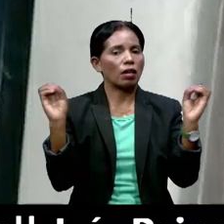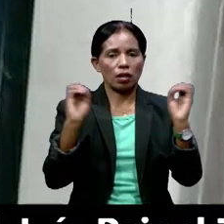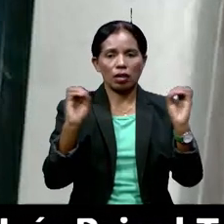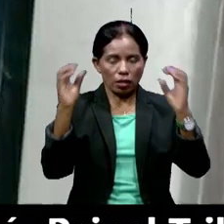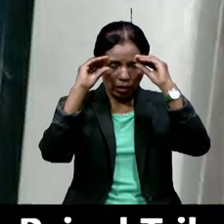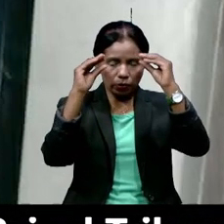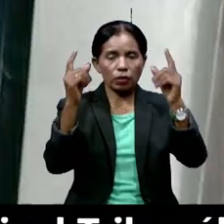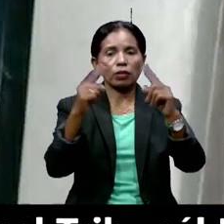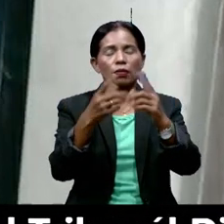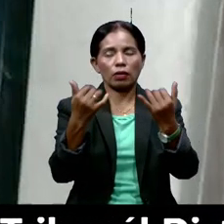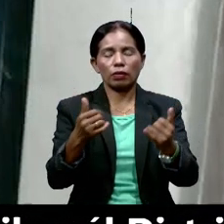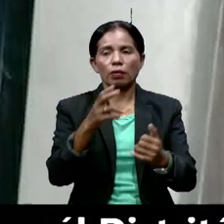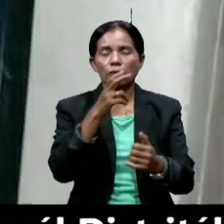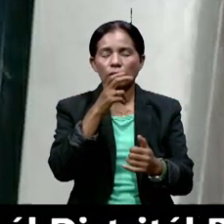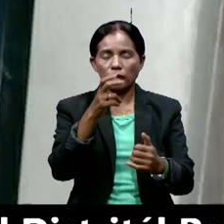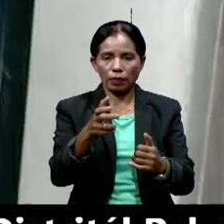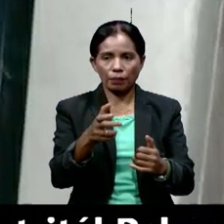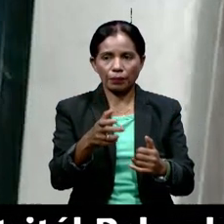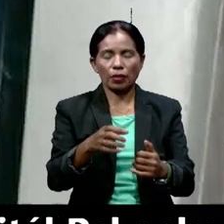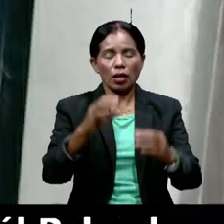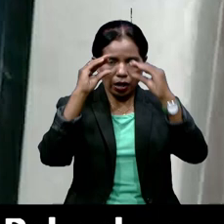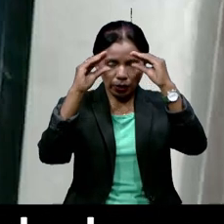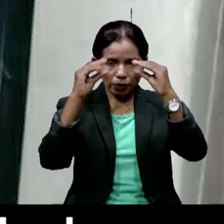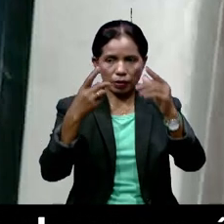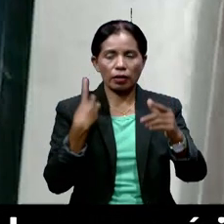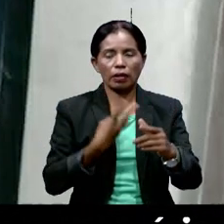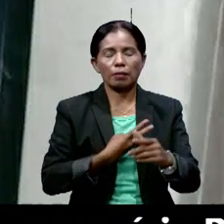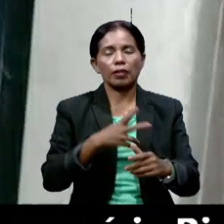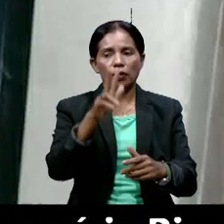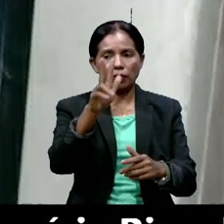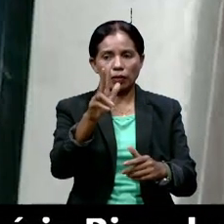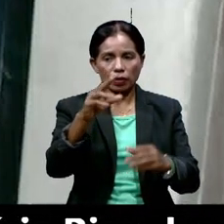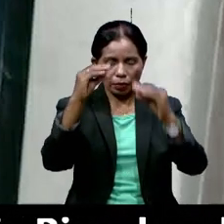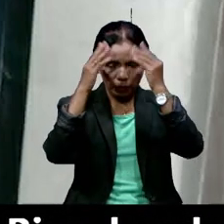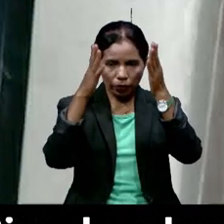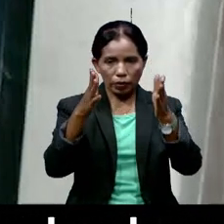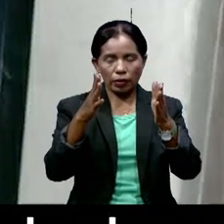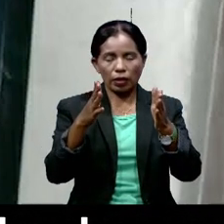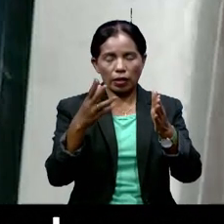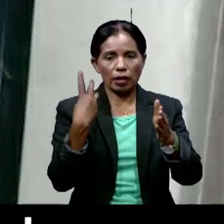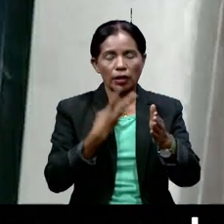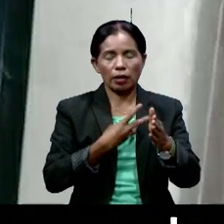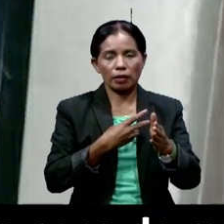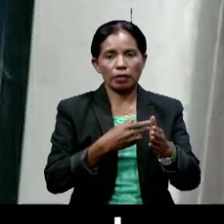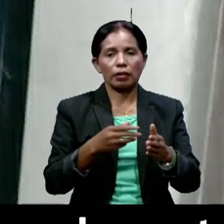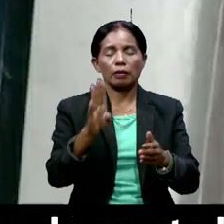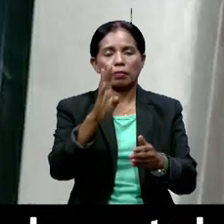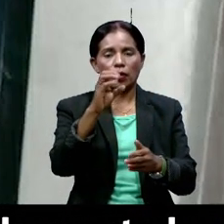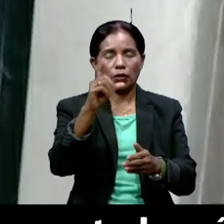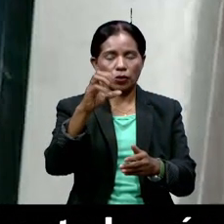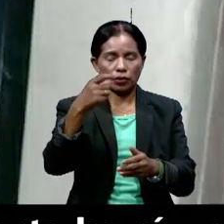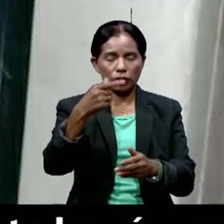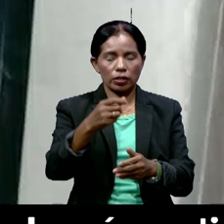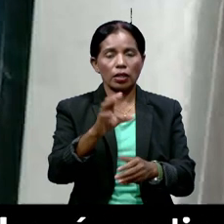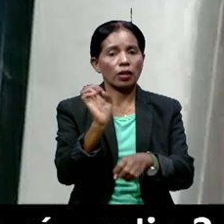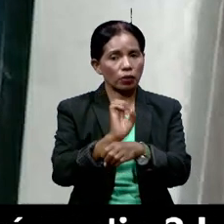a portugues portugues ne hanoring amne tulu portugues hanoring biologia hanoring no